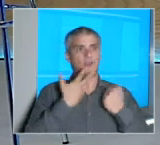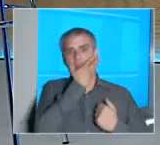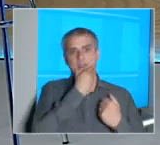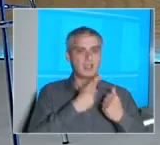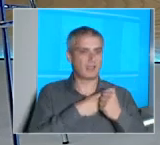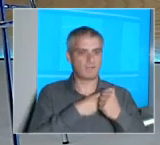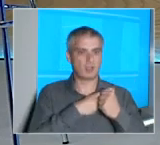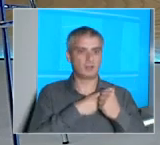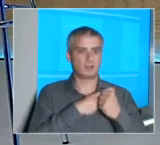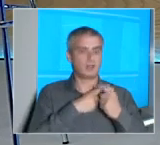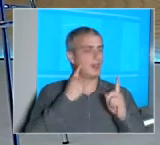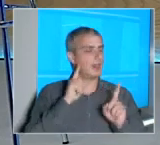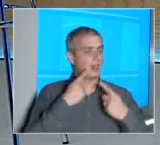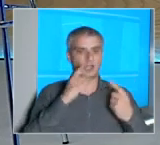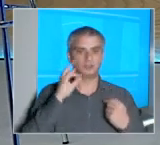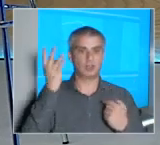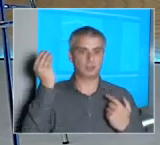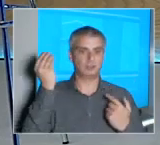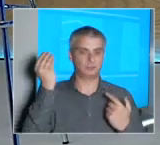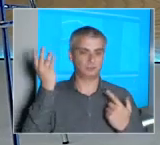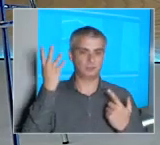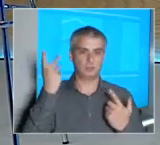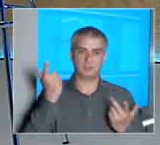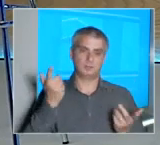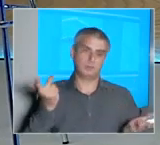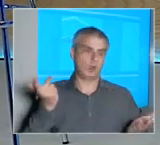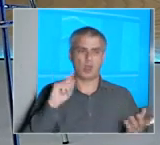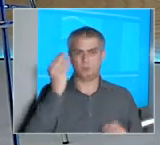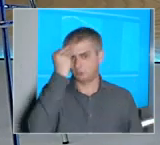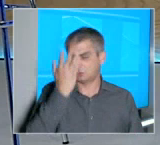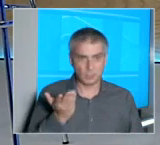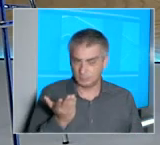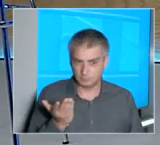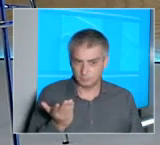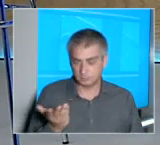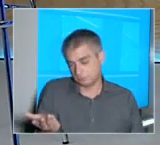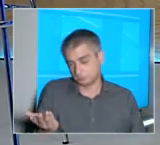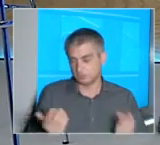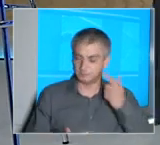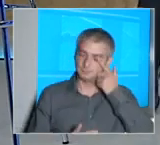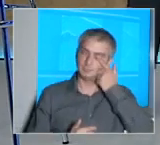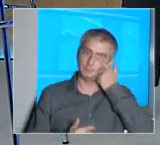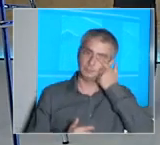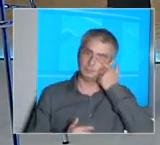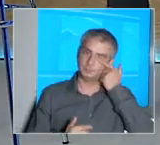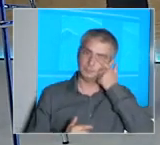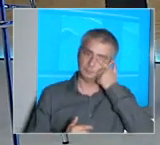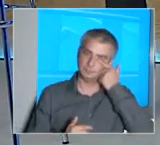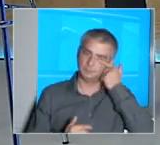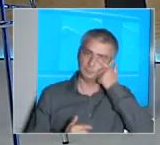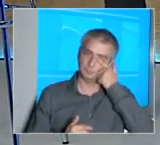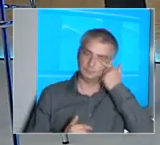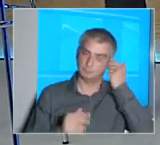יפות, את הלחן של שיעור מולדת לאלי מוהר? לא. מי זוכר את זה היום? נכון. טוב, הגינויים הגיעו לא